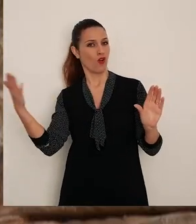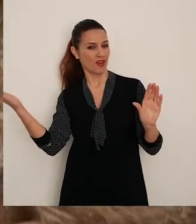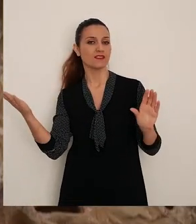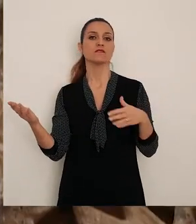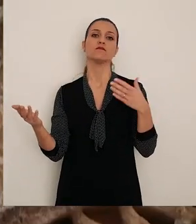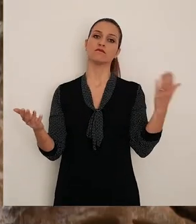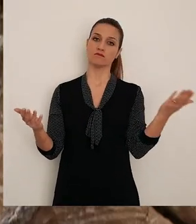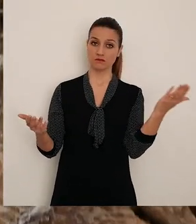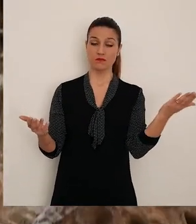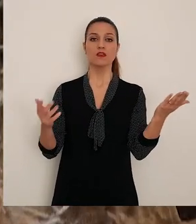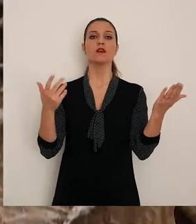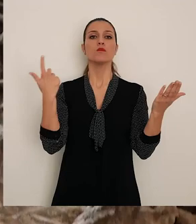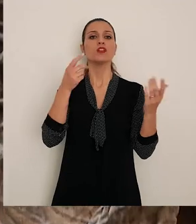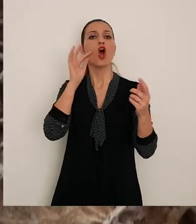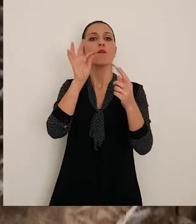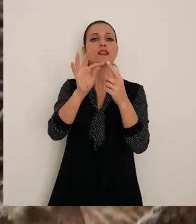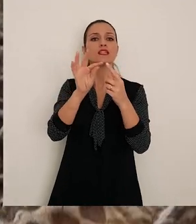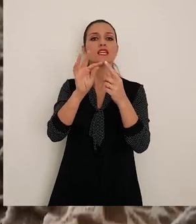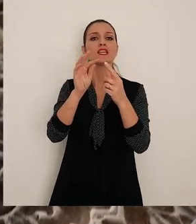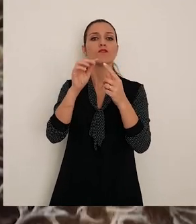generazioni future.